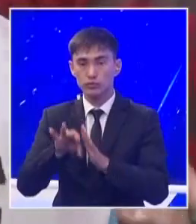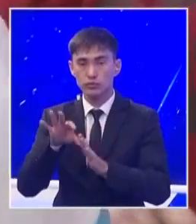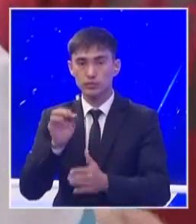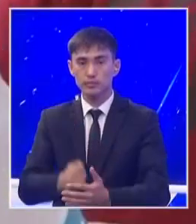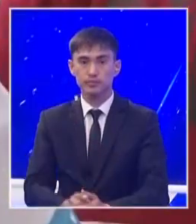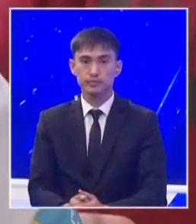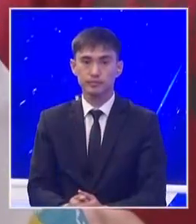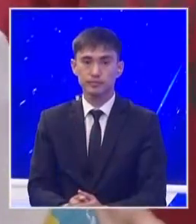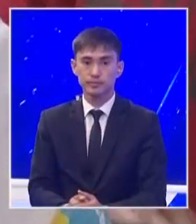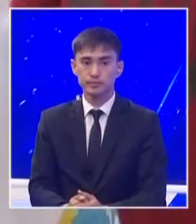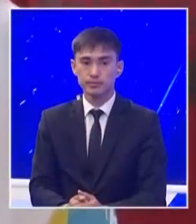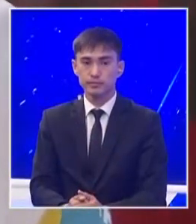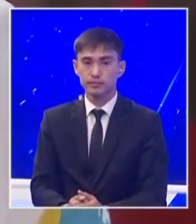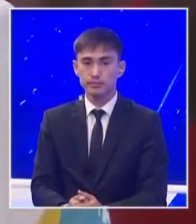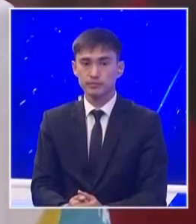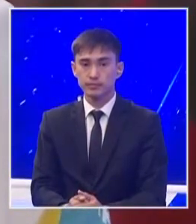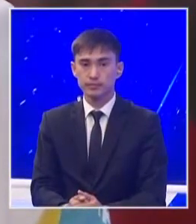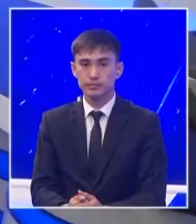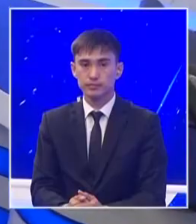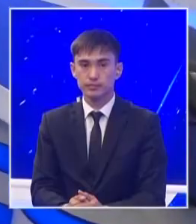Кжаркенова, Ерболат Антелов, телеканал ЖИТСУ.